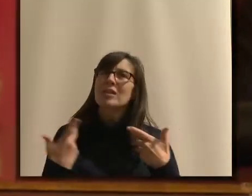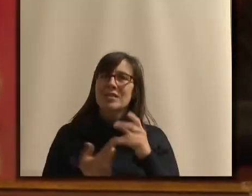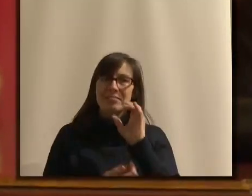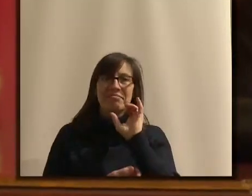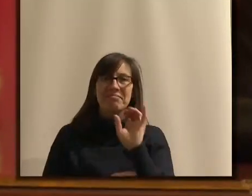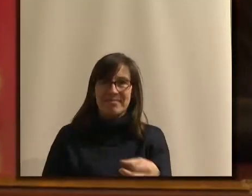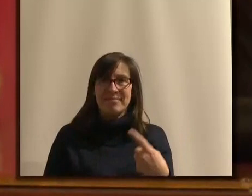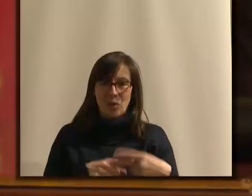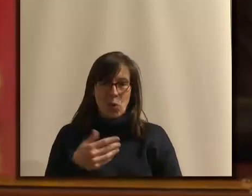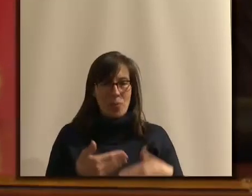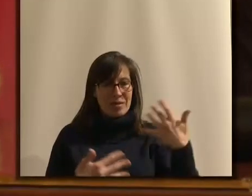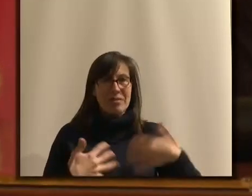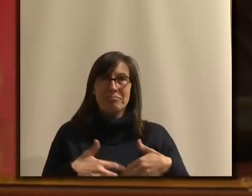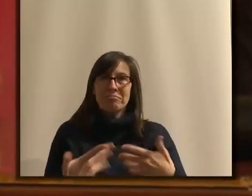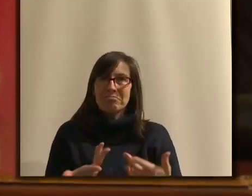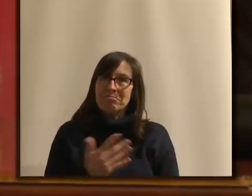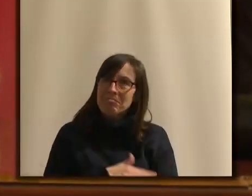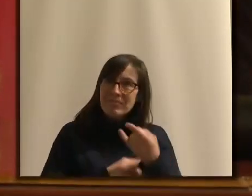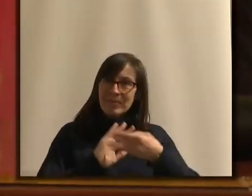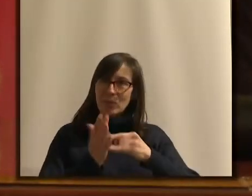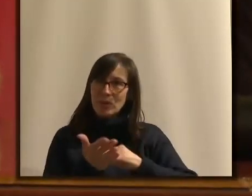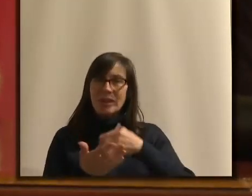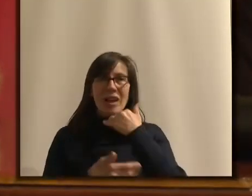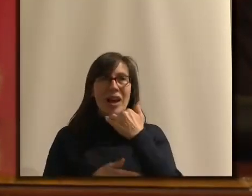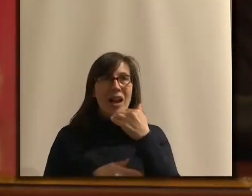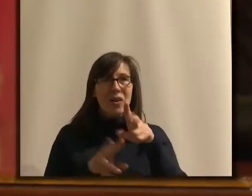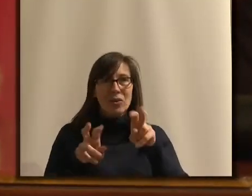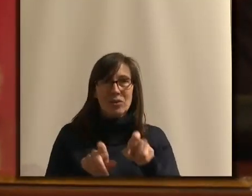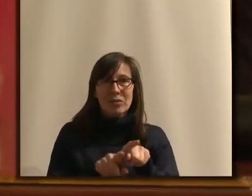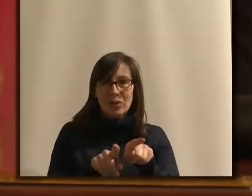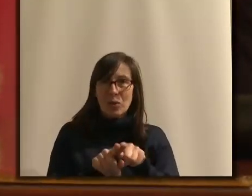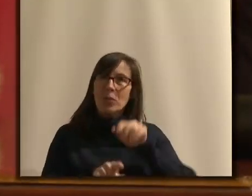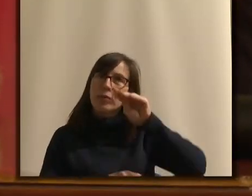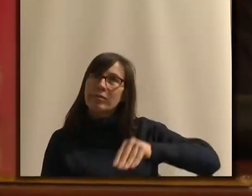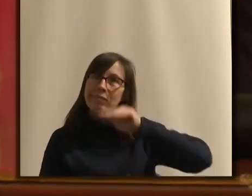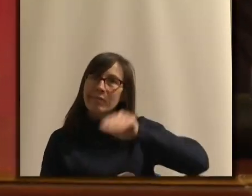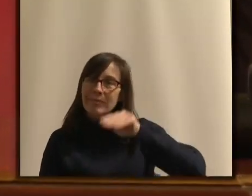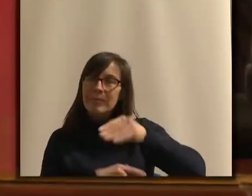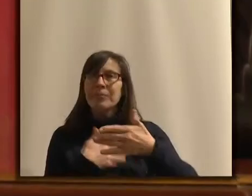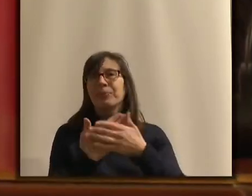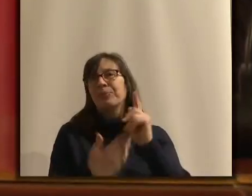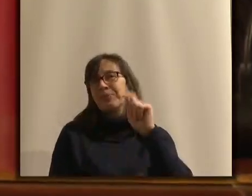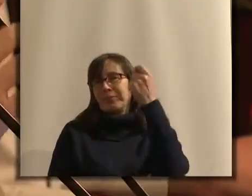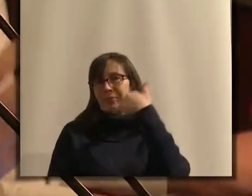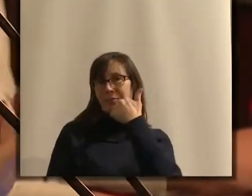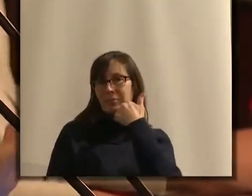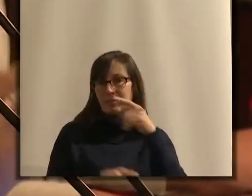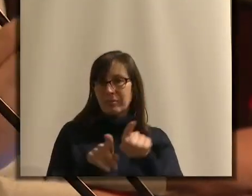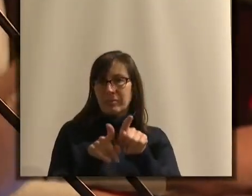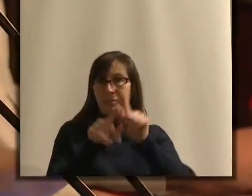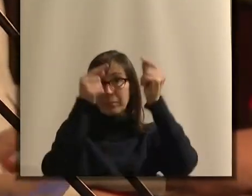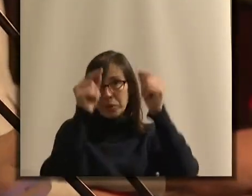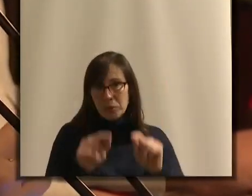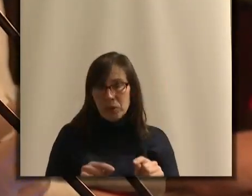Estem contents de que es porti a terme una de les poques intervencions que hem pogut fer durant aquesta legislatura, no? Que han set els pressupostos, i